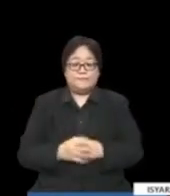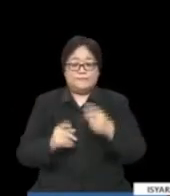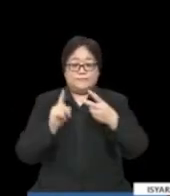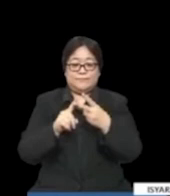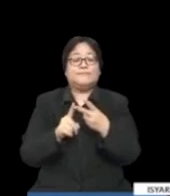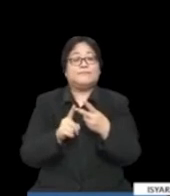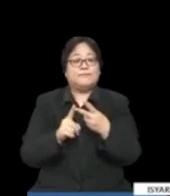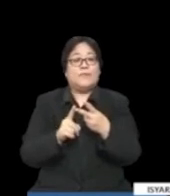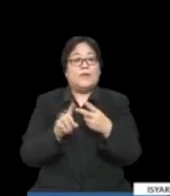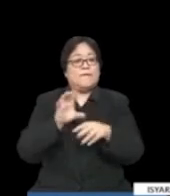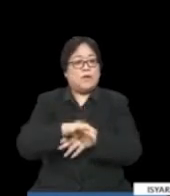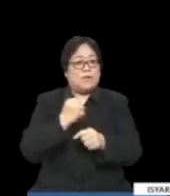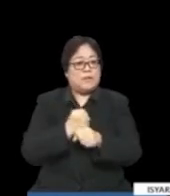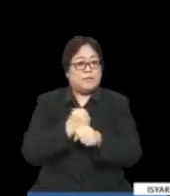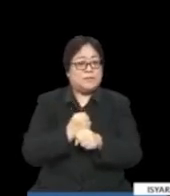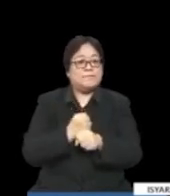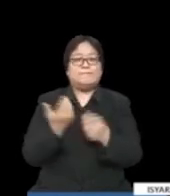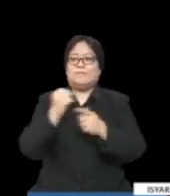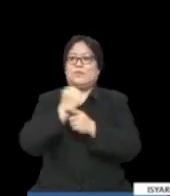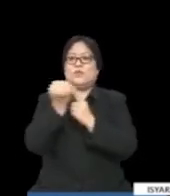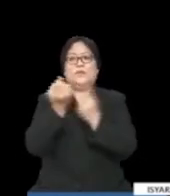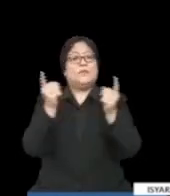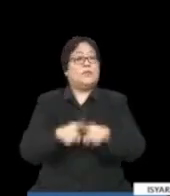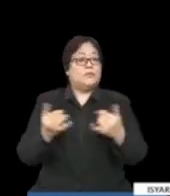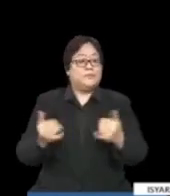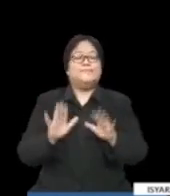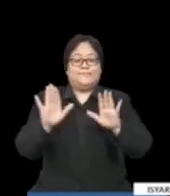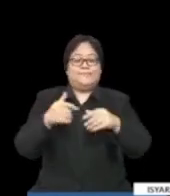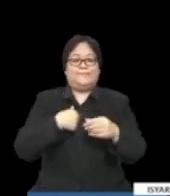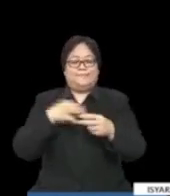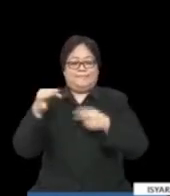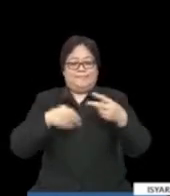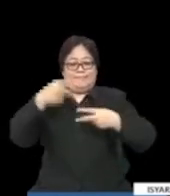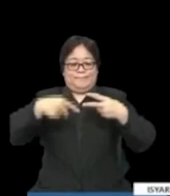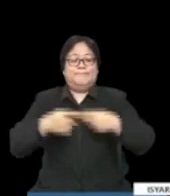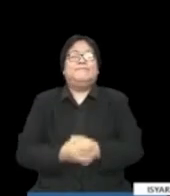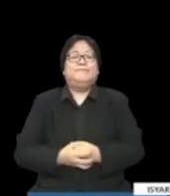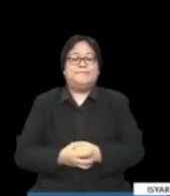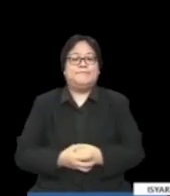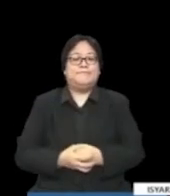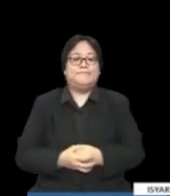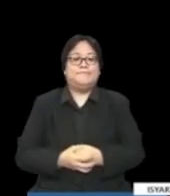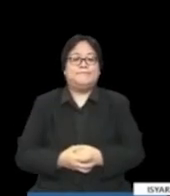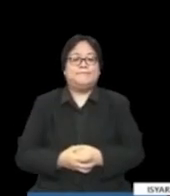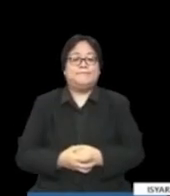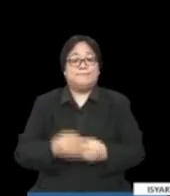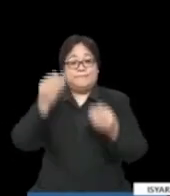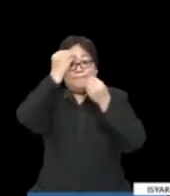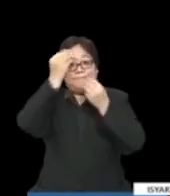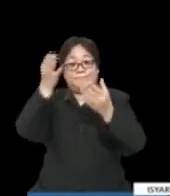tidak. Yang keduanya berkenaan dengan force labour dengan keadaan yang berlaku sekarang. Okey, saya akan sentuh kedua-dua ini. Okey,